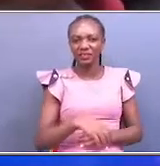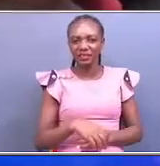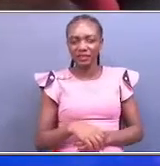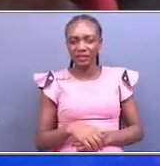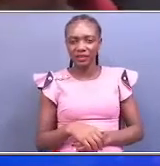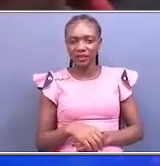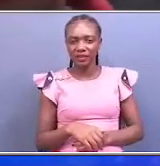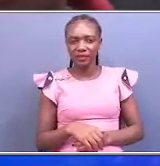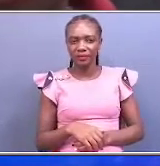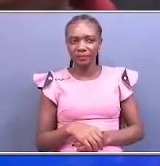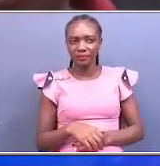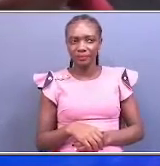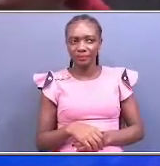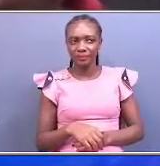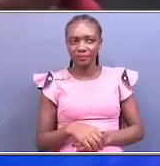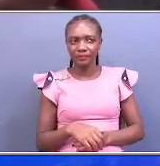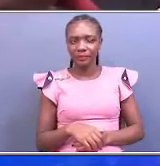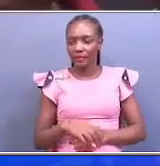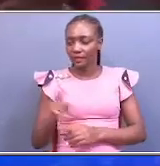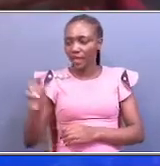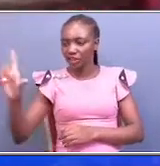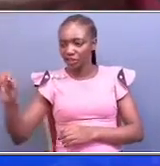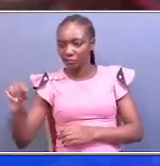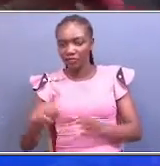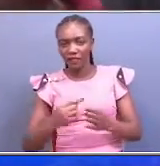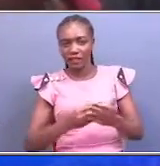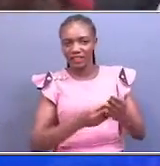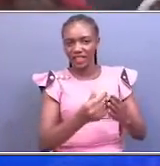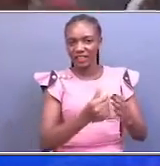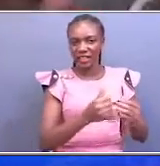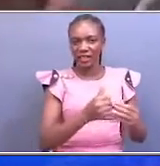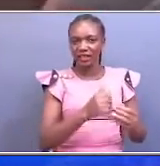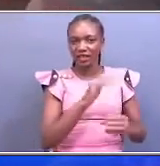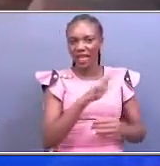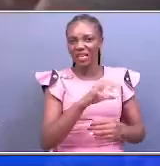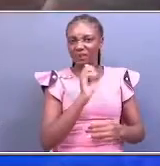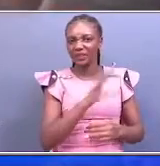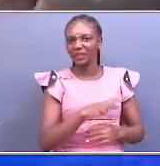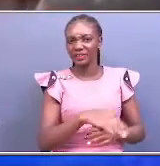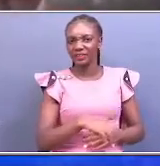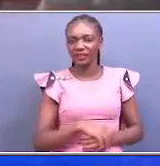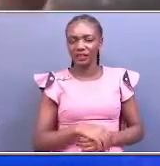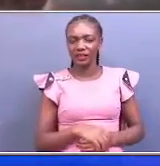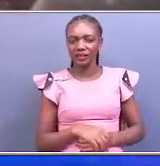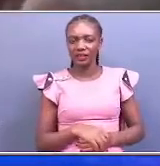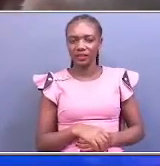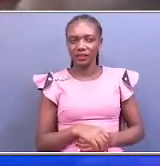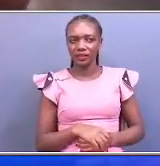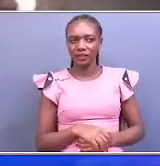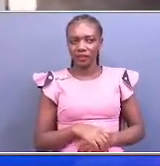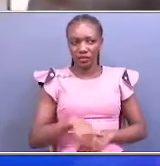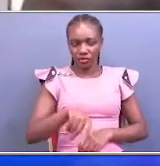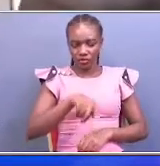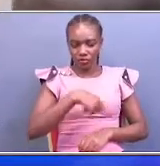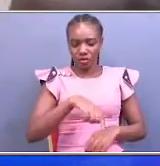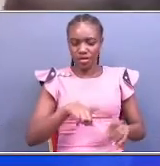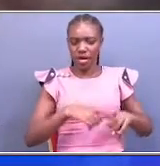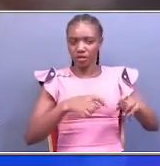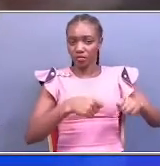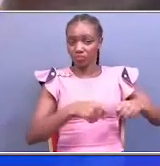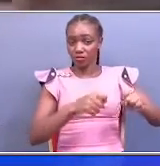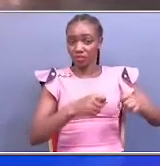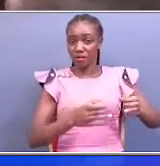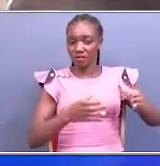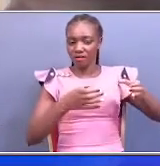Kenya wanachukua mafuta kwa bei ghali alafu wanauzia kwa buyu hapa barabarani. Sasa hata ambao tungechukua sisi kama watu wa boda boda